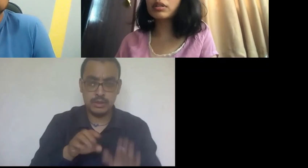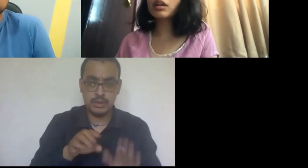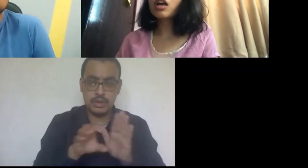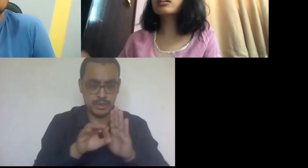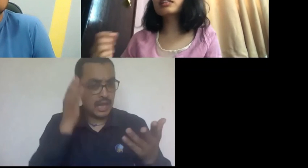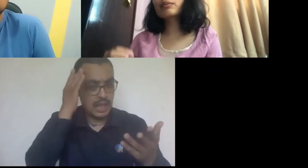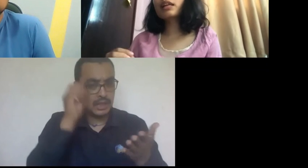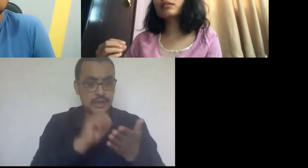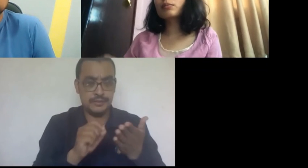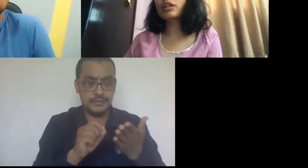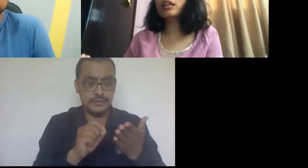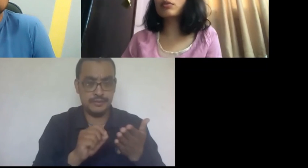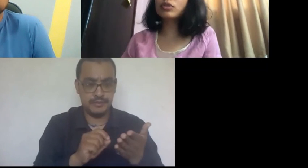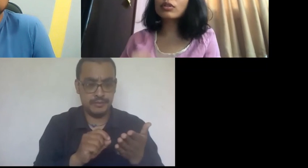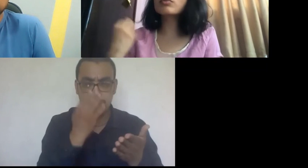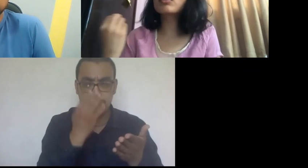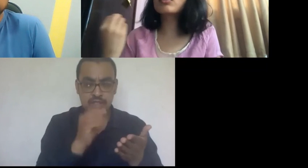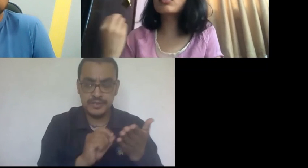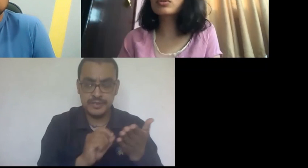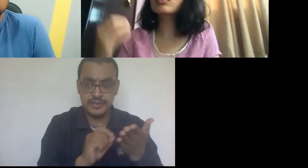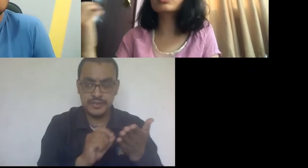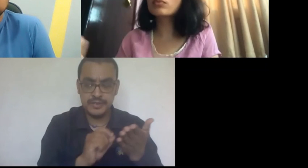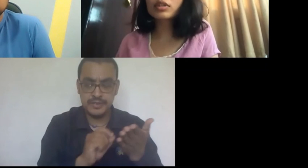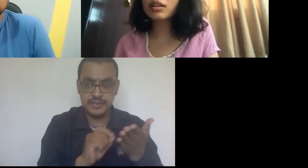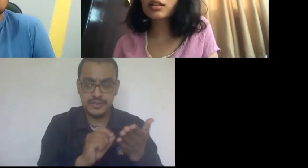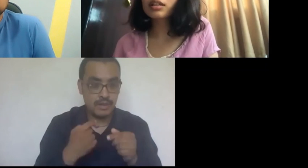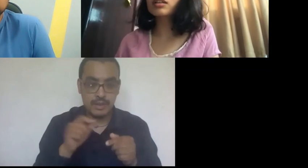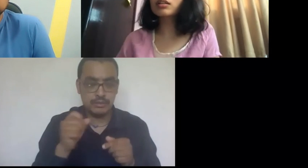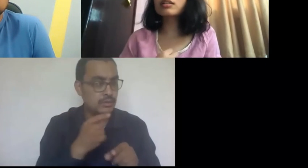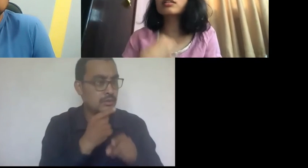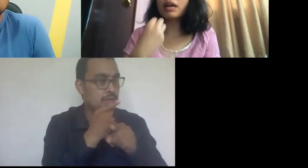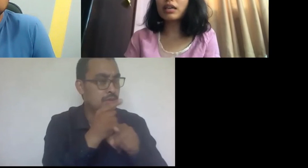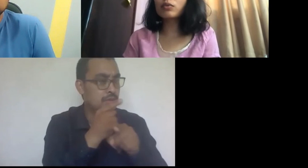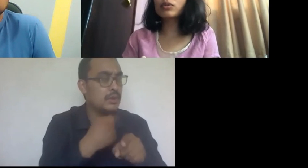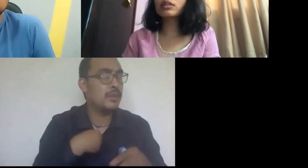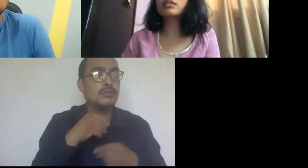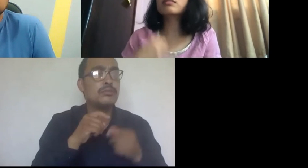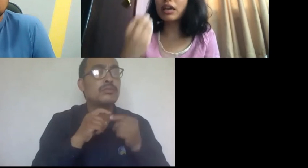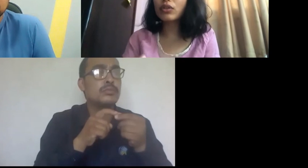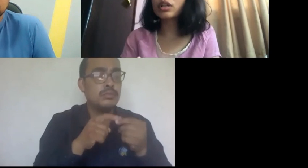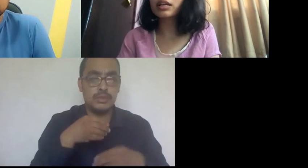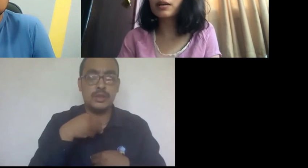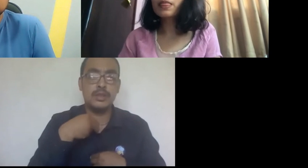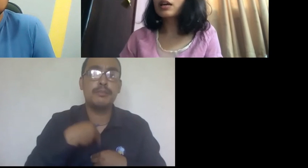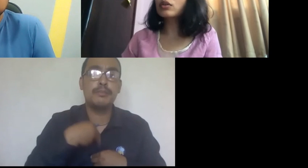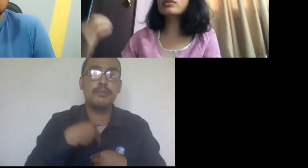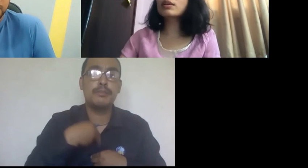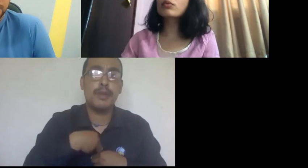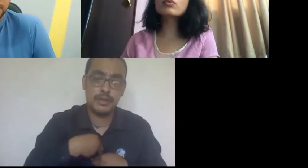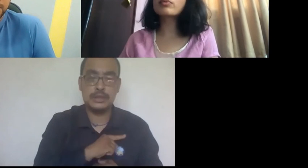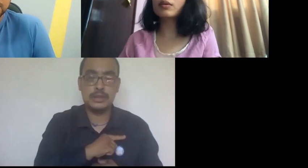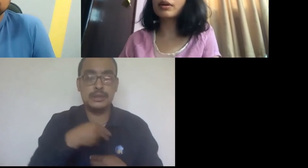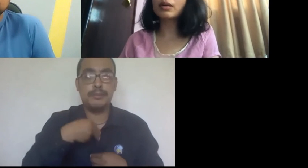भन्ने हुन्छ। तर त्यति बेला त मैले के भन्छु, यो त मेरो इमोसन छ, उसले त बुझ्दैन नि त, किनभने दिस इज माई इमोसन, दिस इज माई थट्स होइन, यो